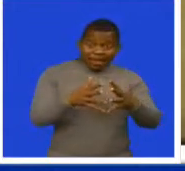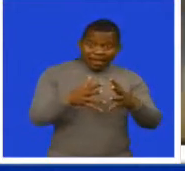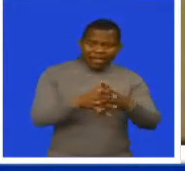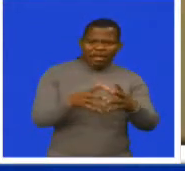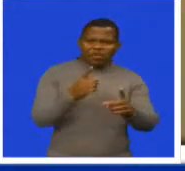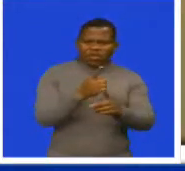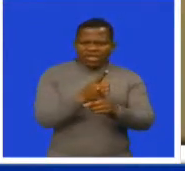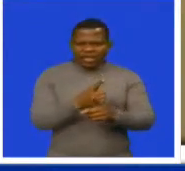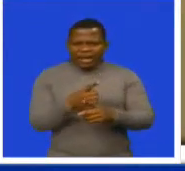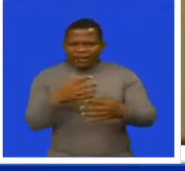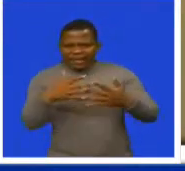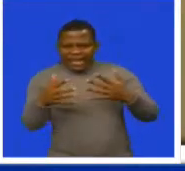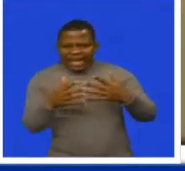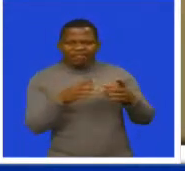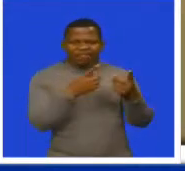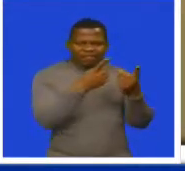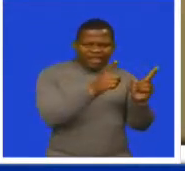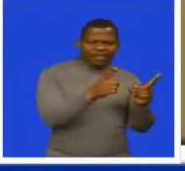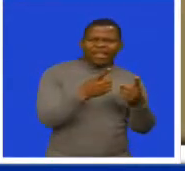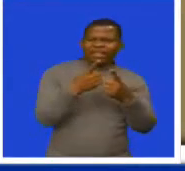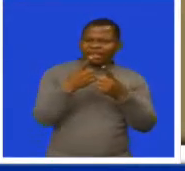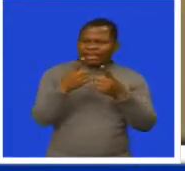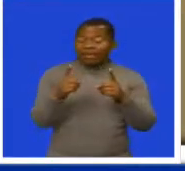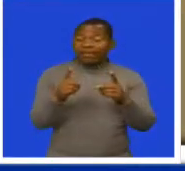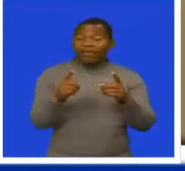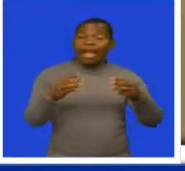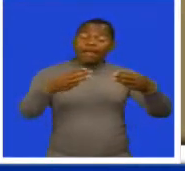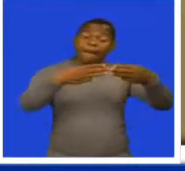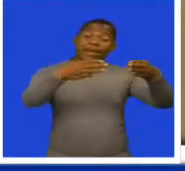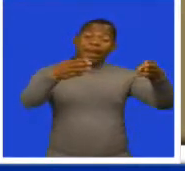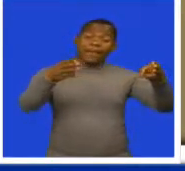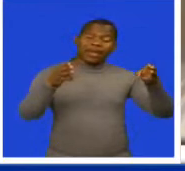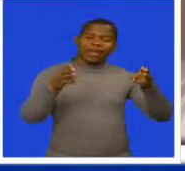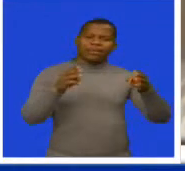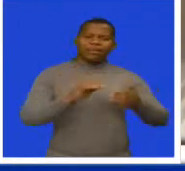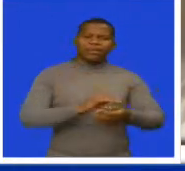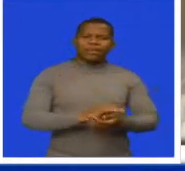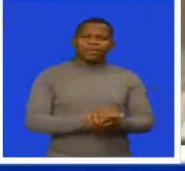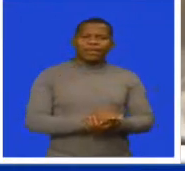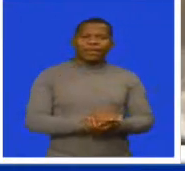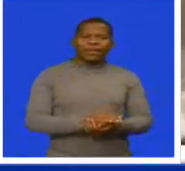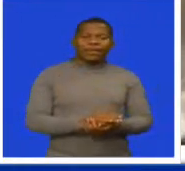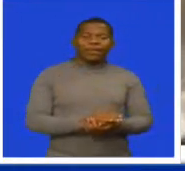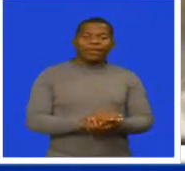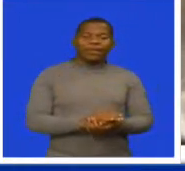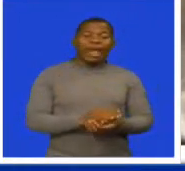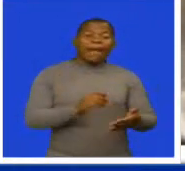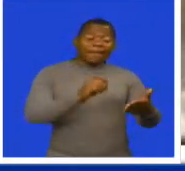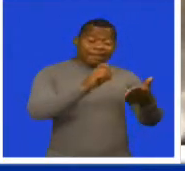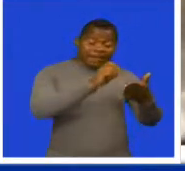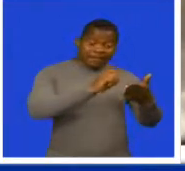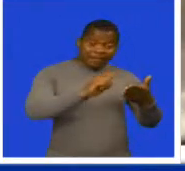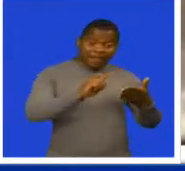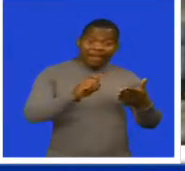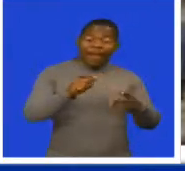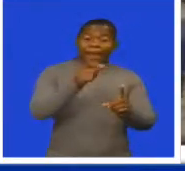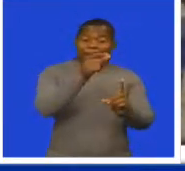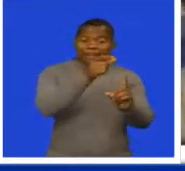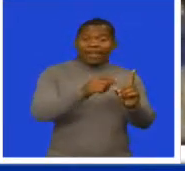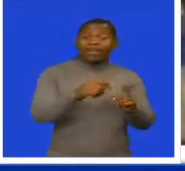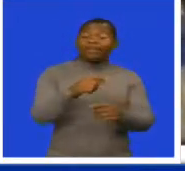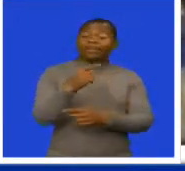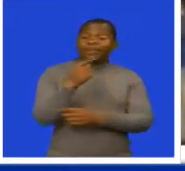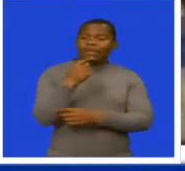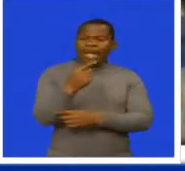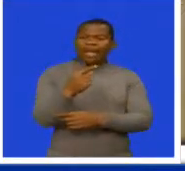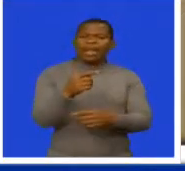lolusha lwekusebenta kanye nekubuka ukuthi tisebenti teparlamente tibekeke kahle yini lapho tisebenzela ngakhona